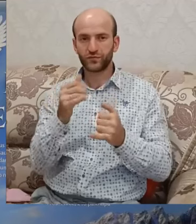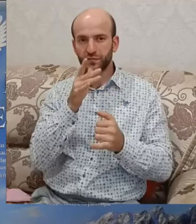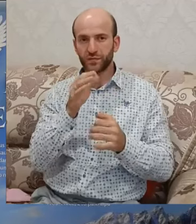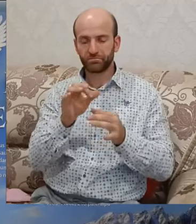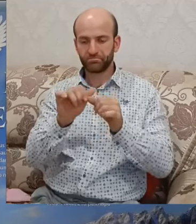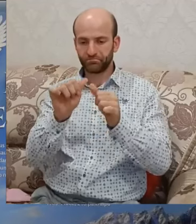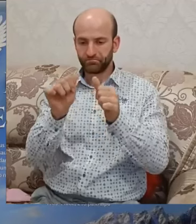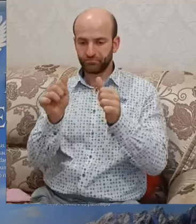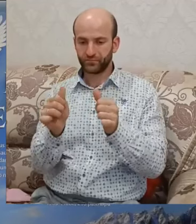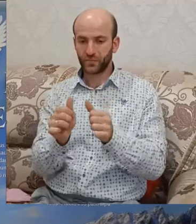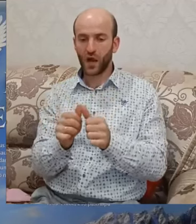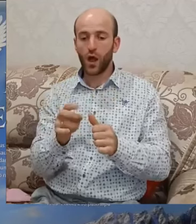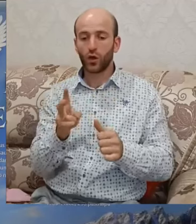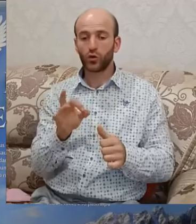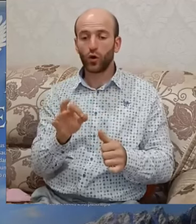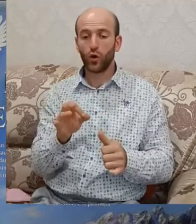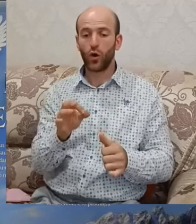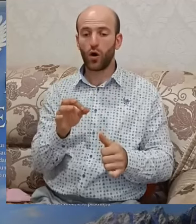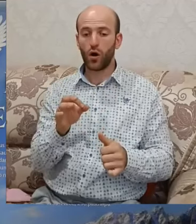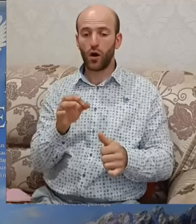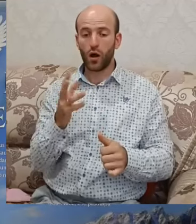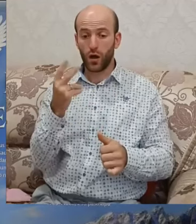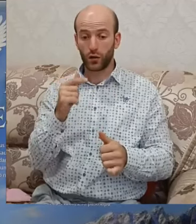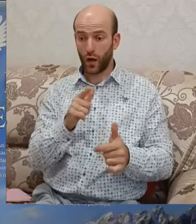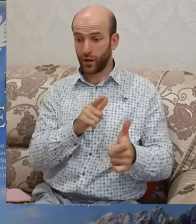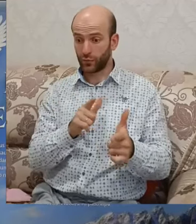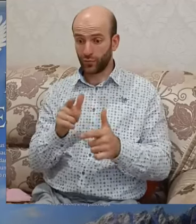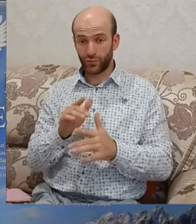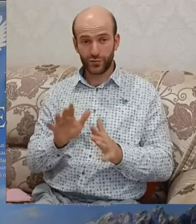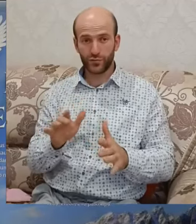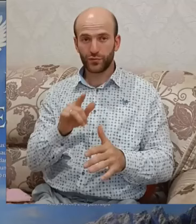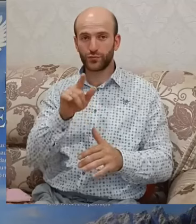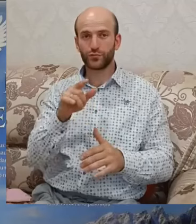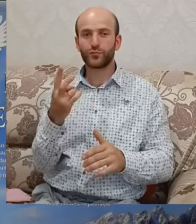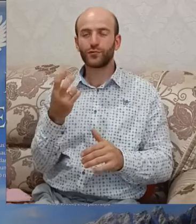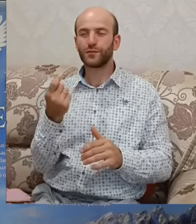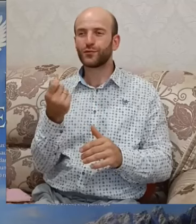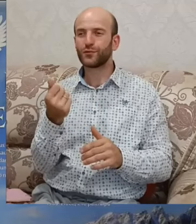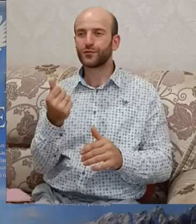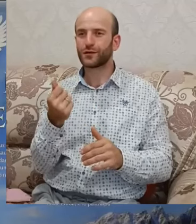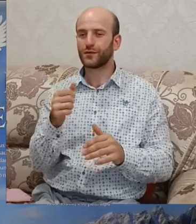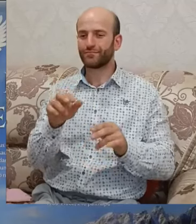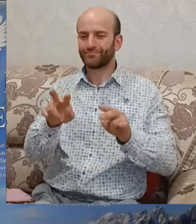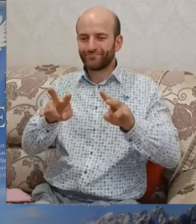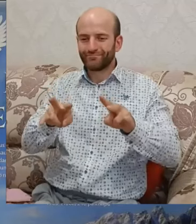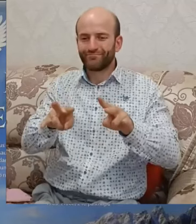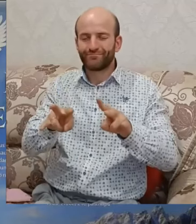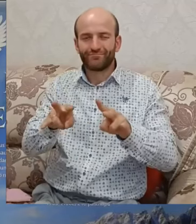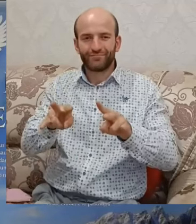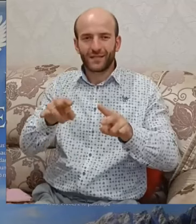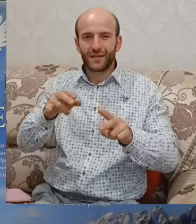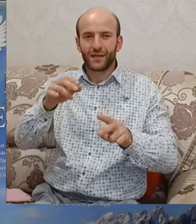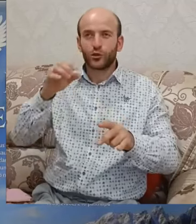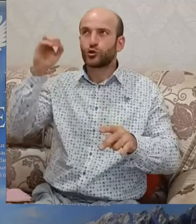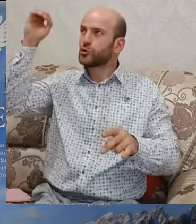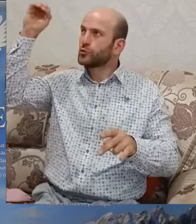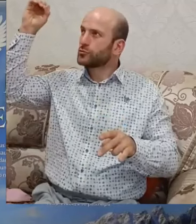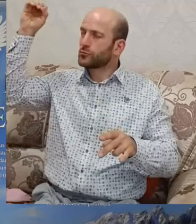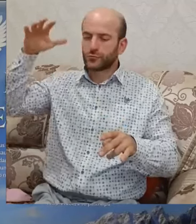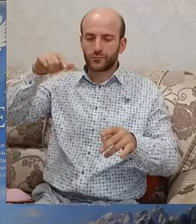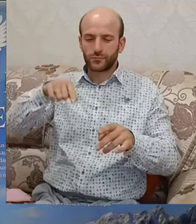tada kombainas galės juos nuimti. Чтоб созрели и только тогда комбайн может её снять. Paskutinis procesas. Последний